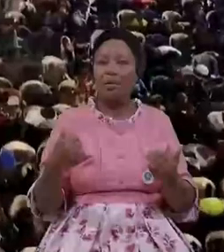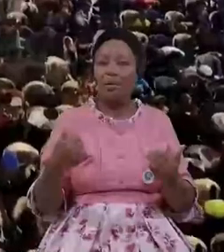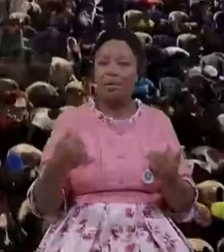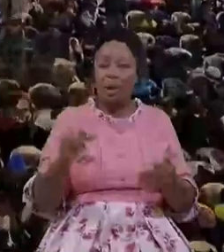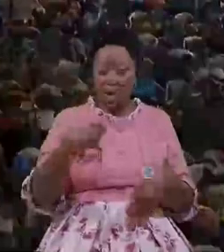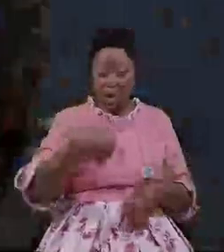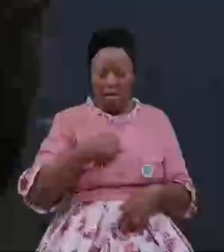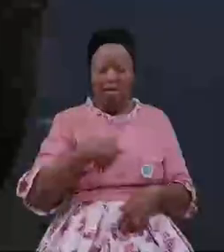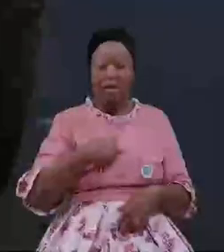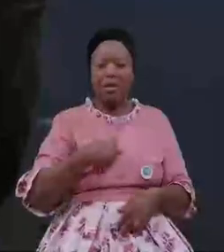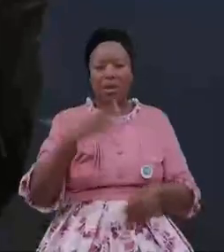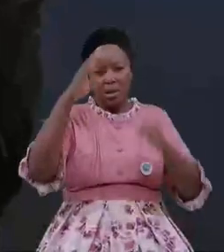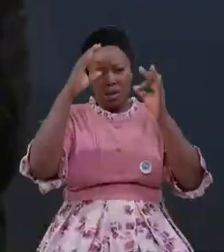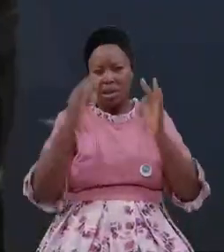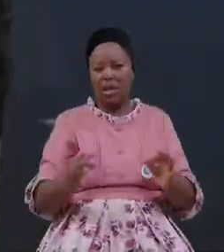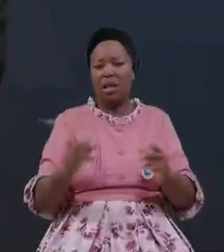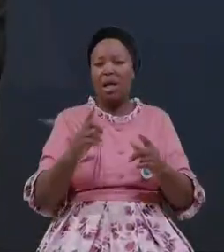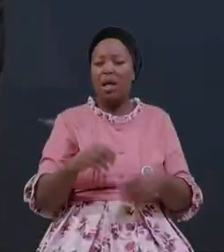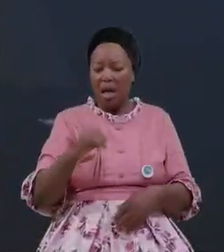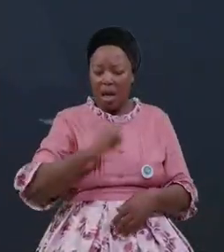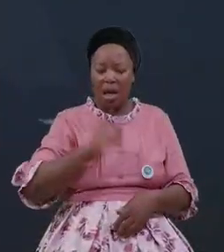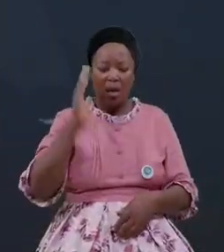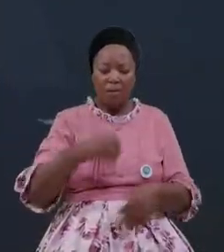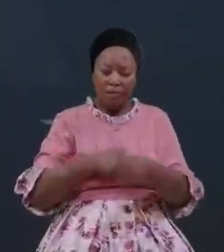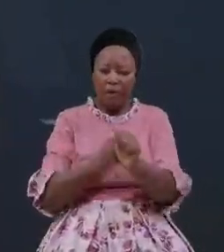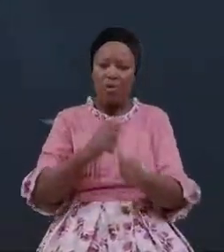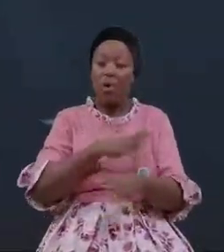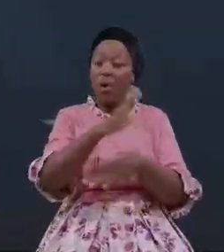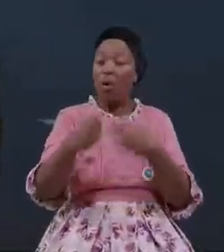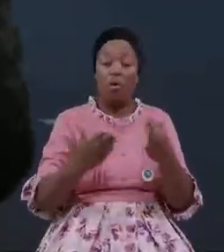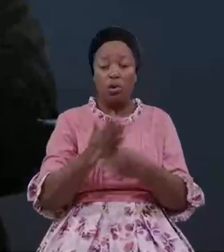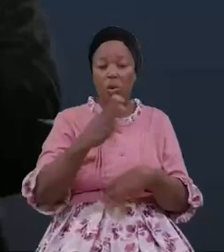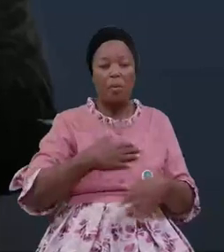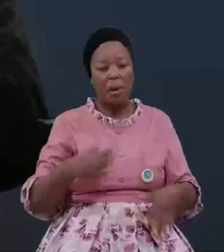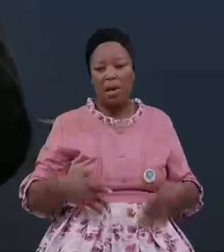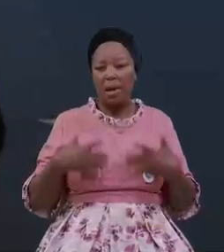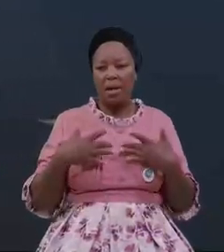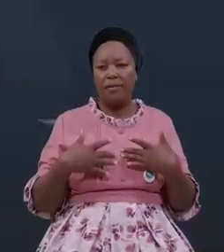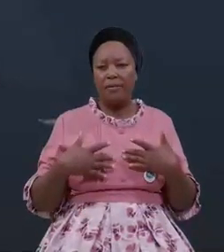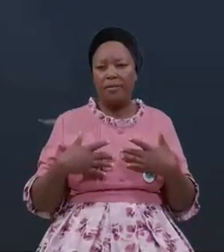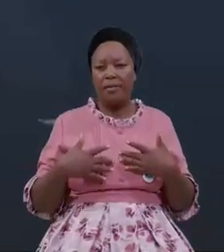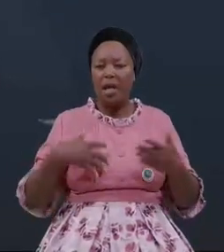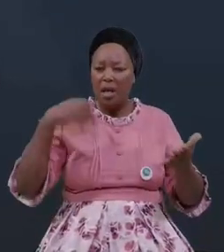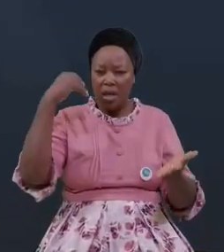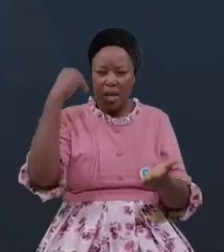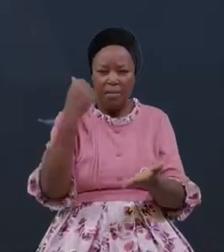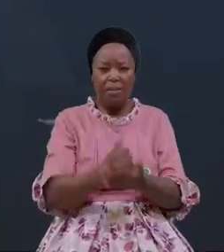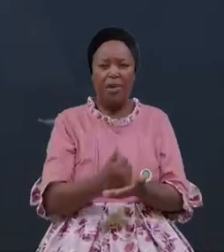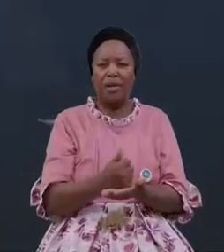j'ai décidé de te suivre pour le reste de ma vie am